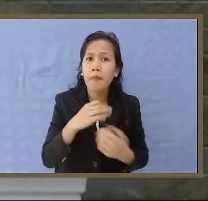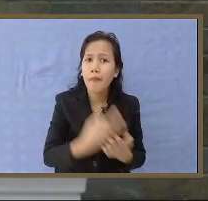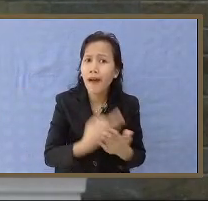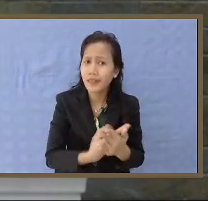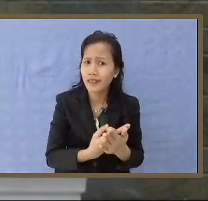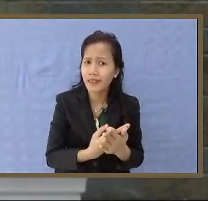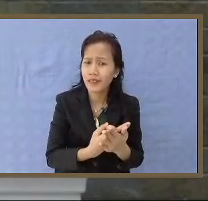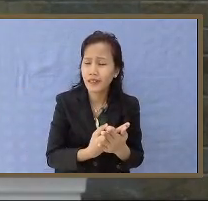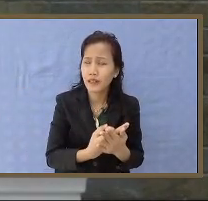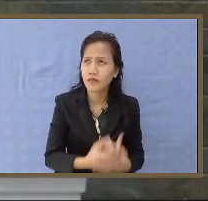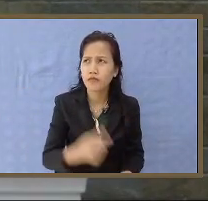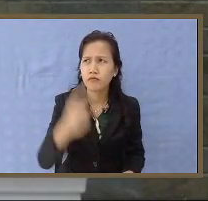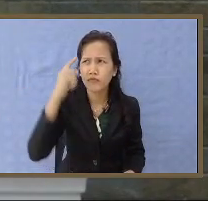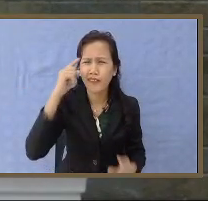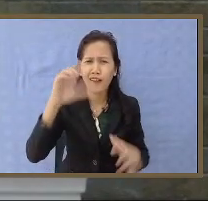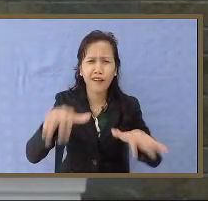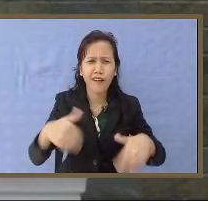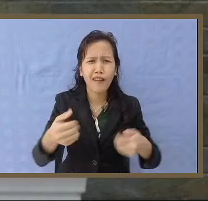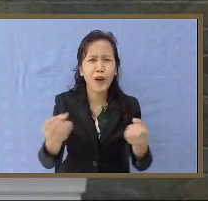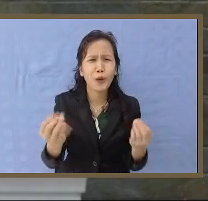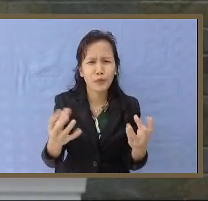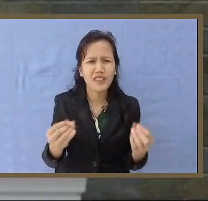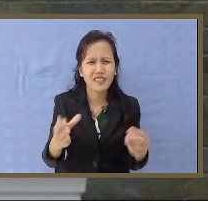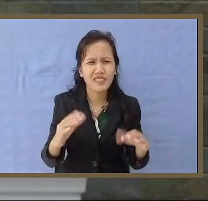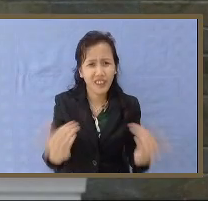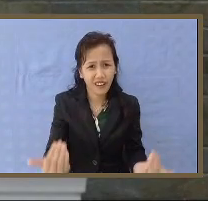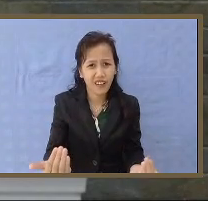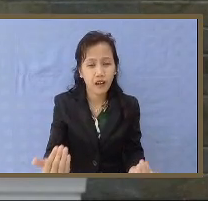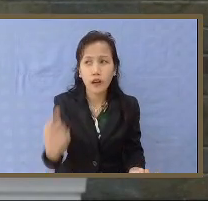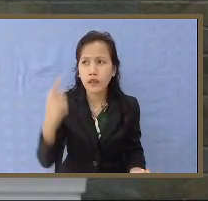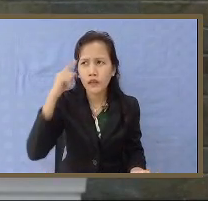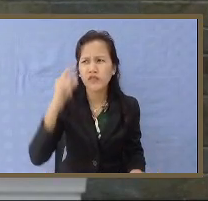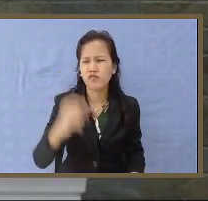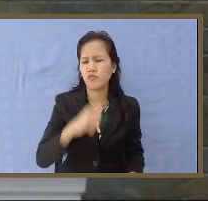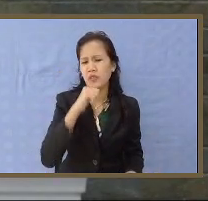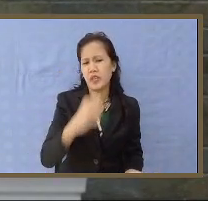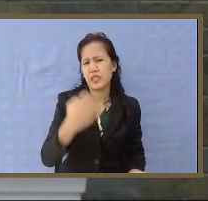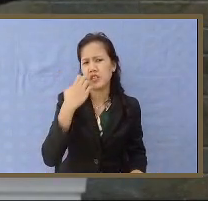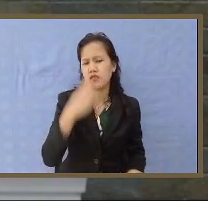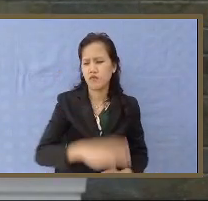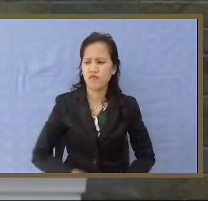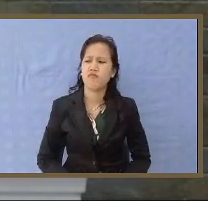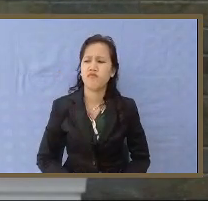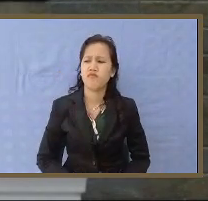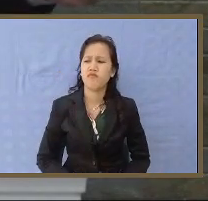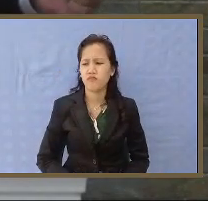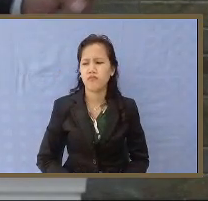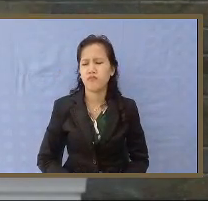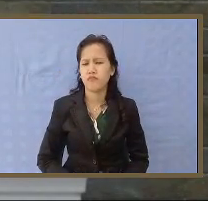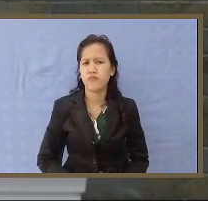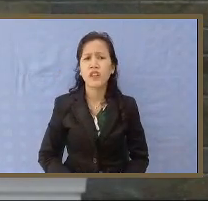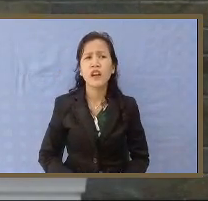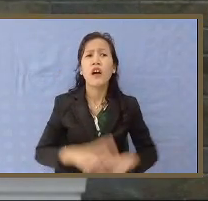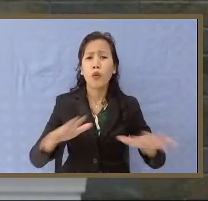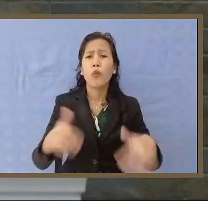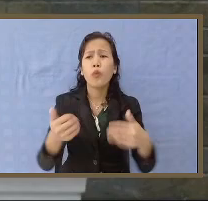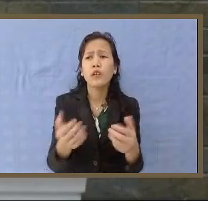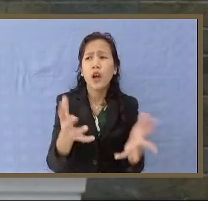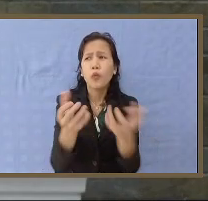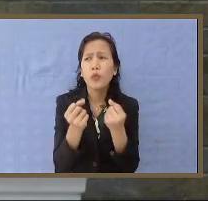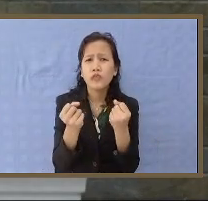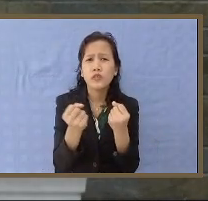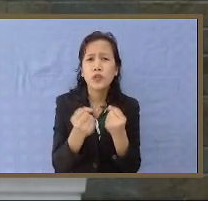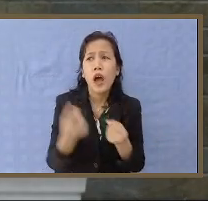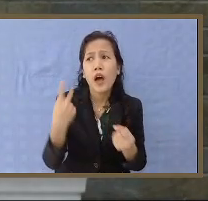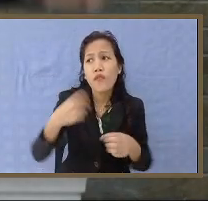Amen. Ilan ngayon sa mga kabataan ang parang halos hindi makakain pagka walang sausage, pagka walang mga karne, walang